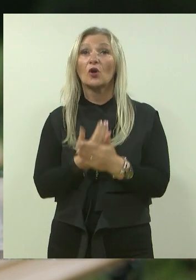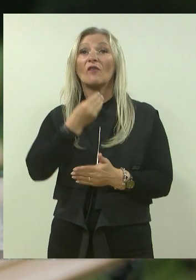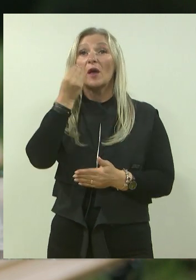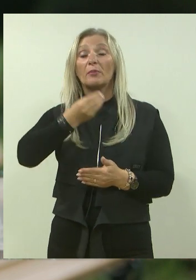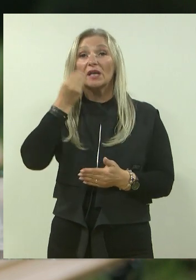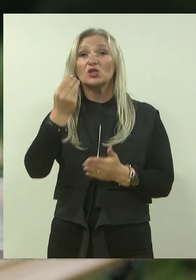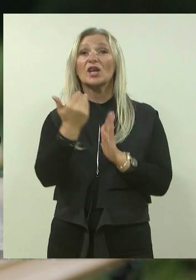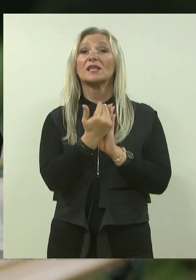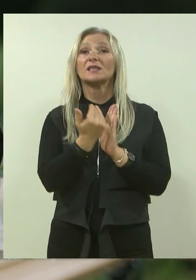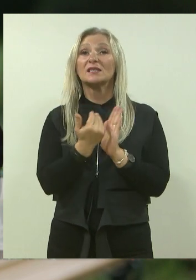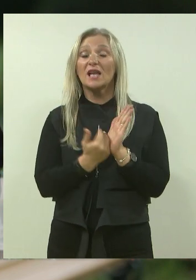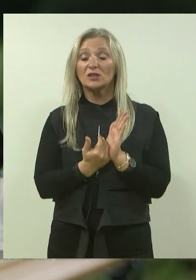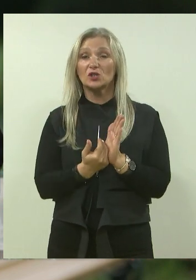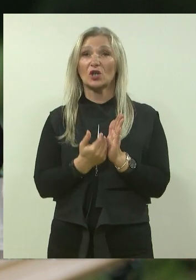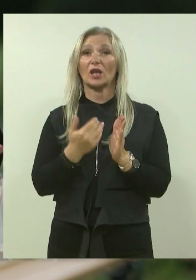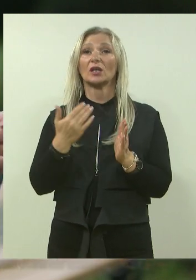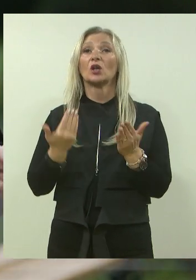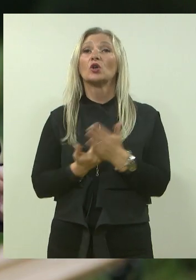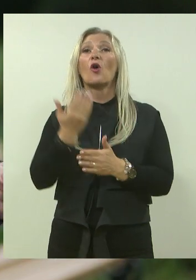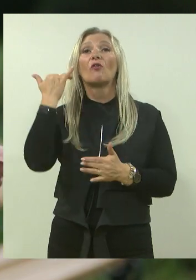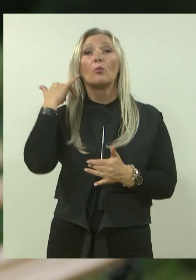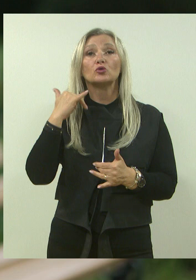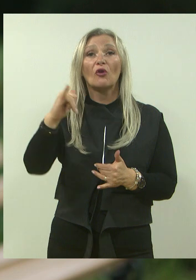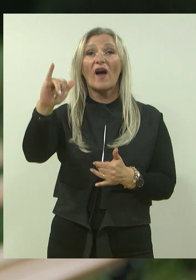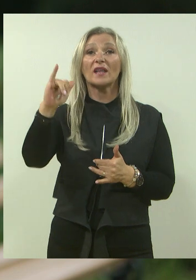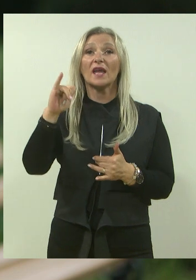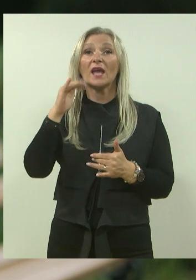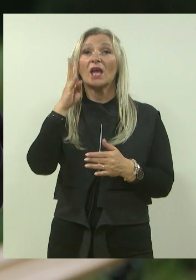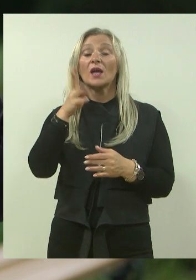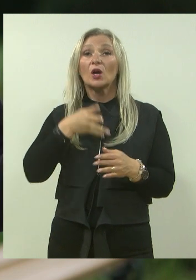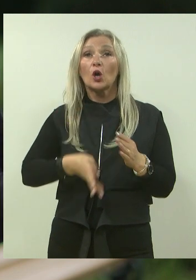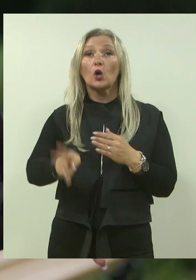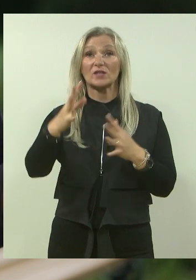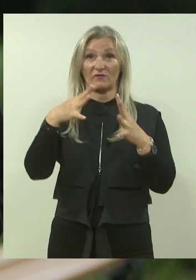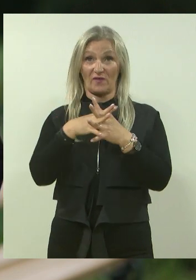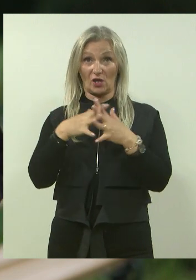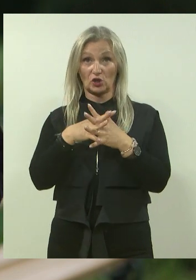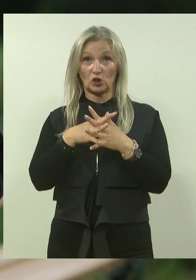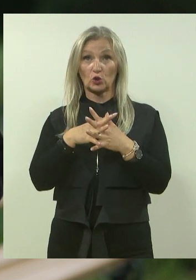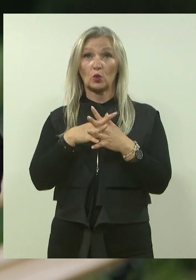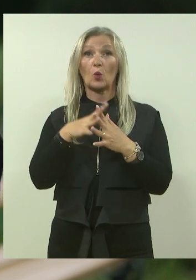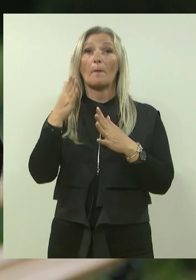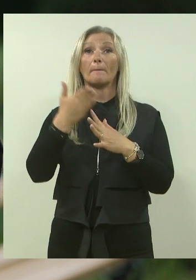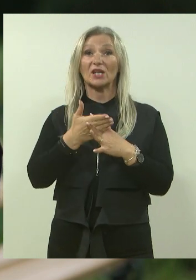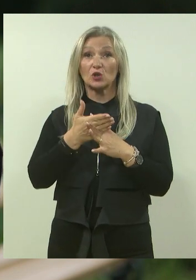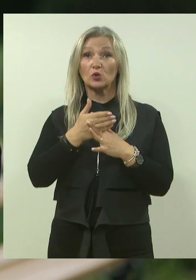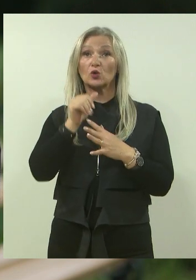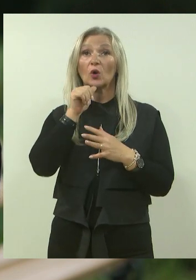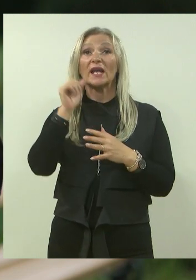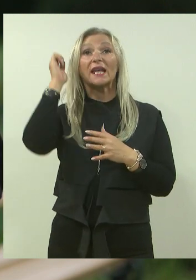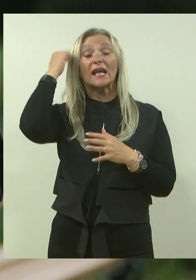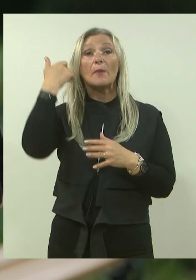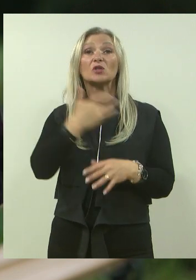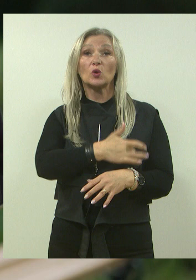prilozima, sadržajima, novim putovanjem kroz ovaj puta Varaždinsku, Međimursku, a zahvaljujući našoj sugovornici Krapinsko-Zagorsku